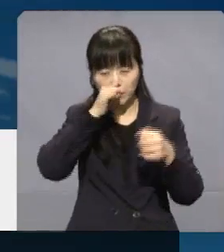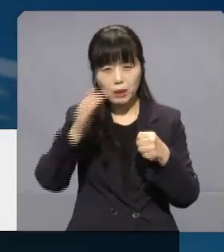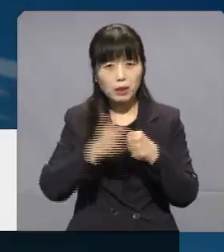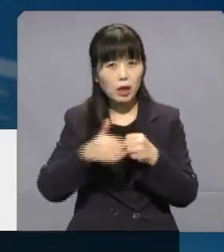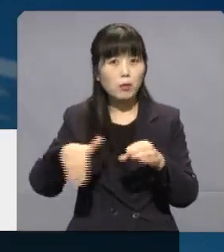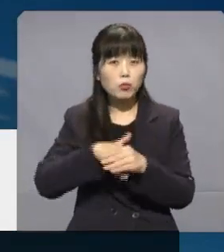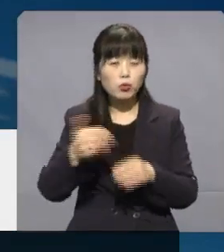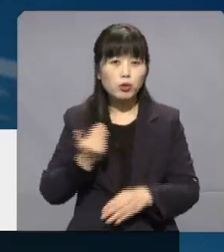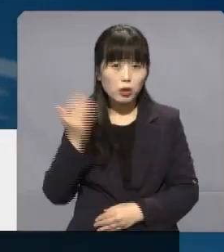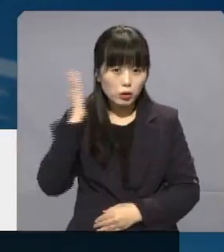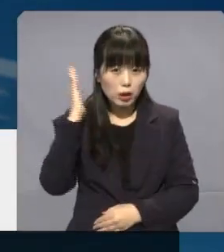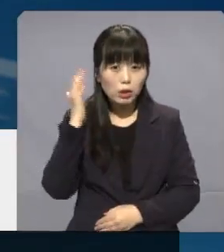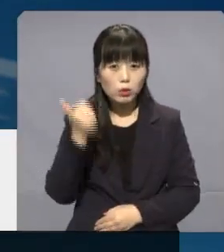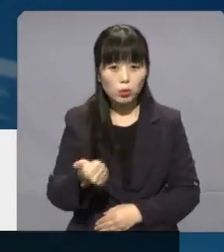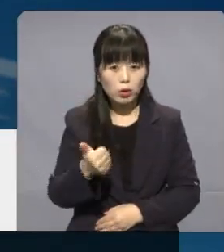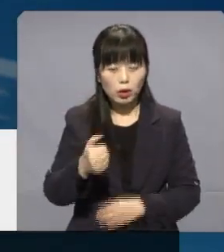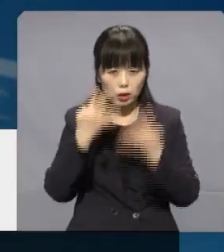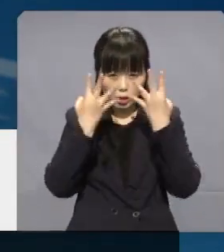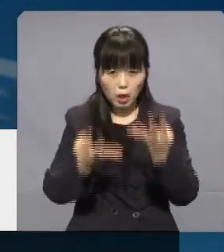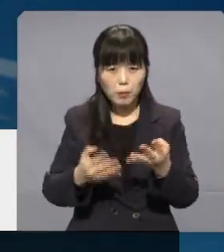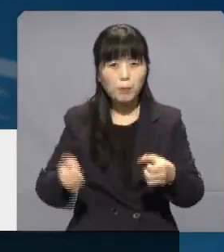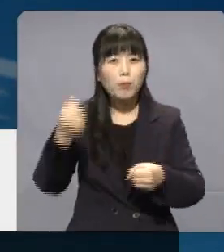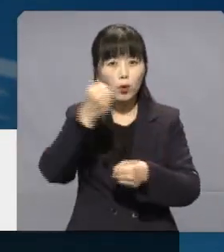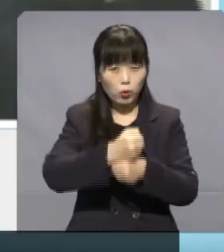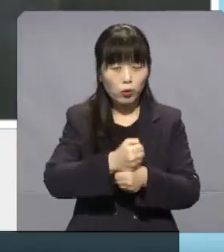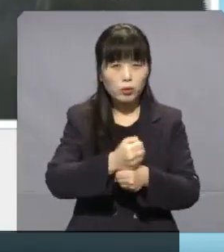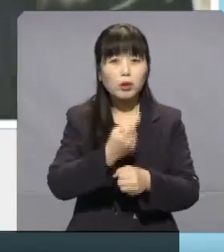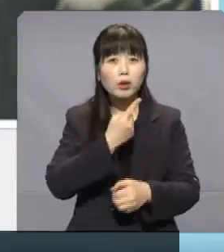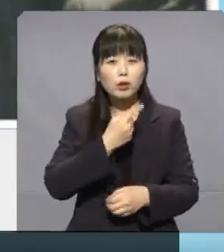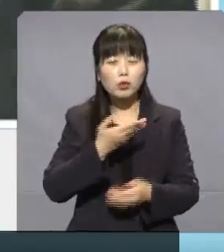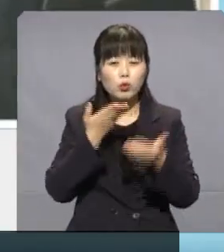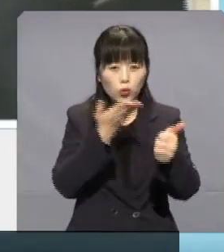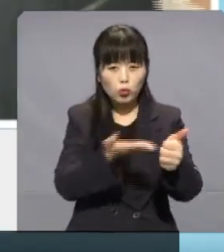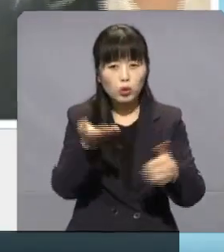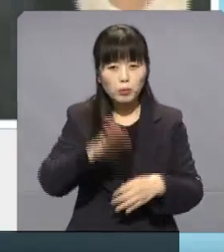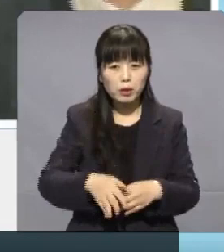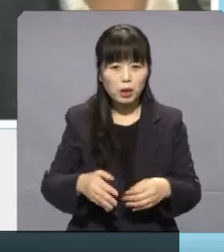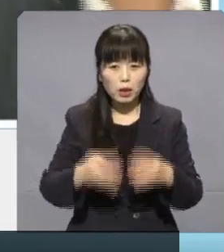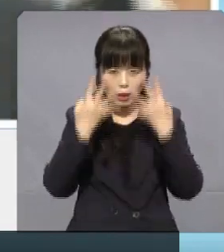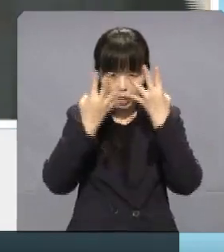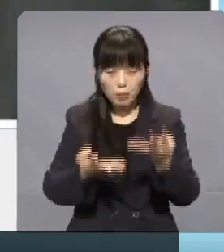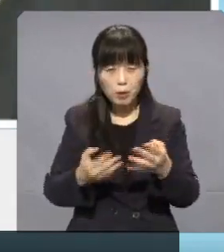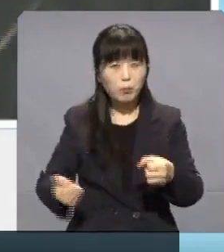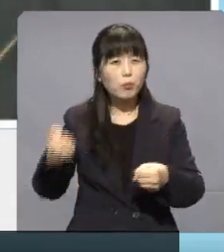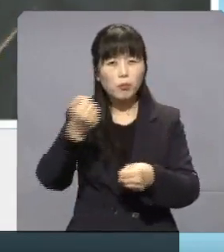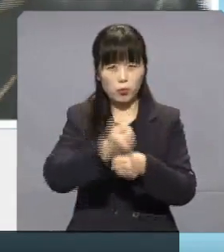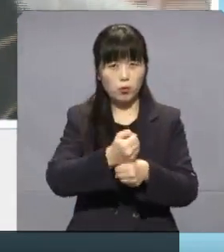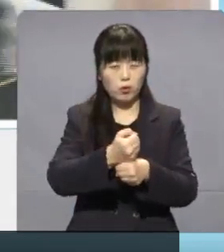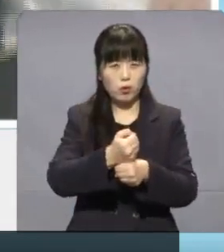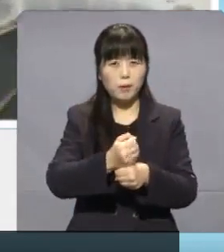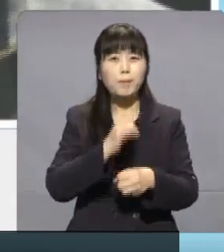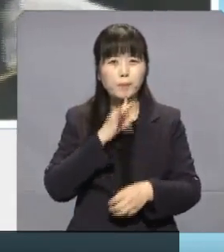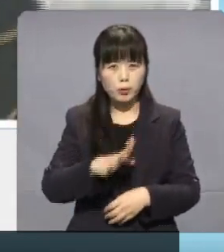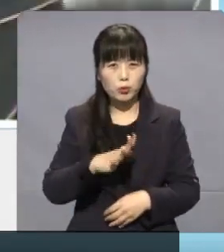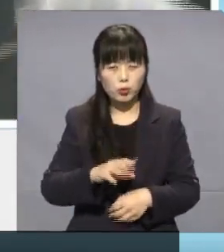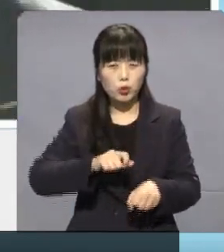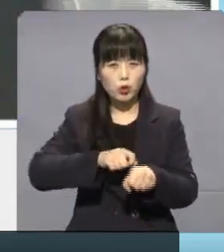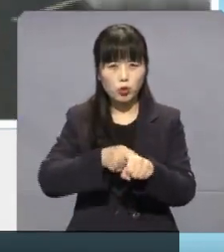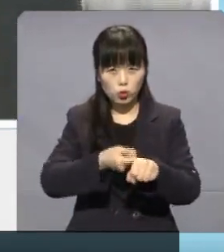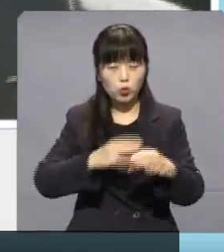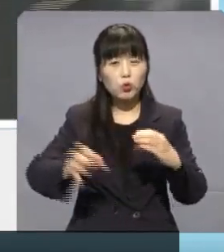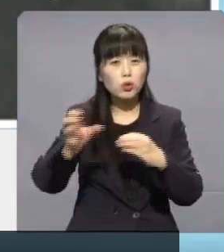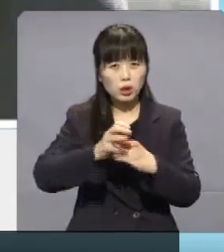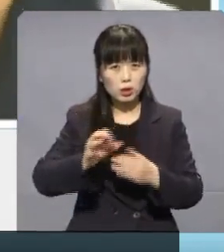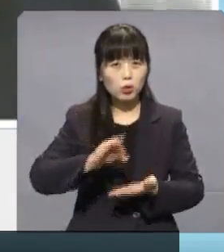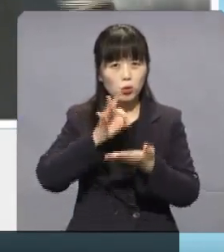문재인 대통령도 사면 복권을 해주고 싶었지만 사면을 못하고 복권밖에 할 수 없었던 게 추징금을 내지